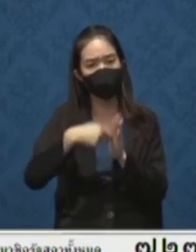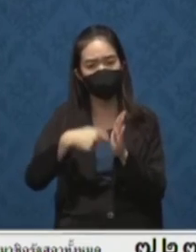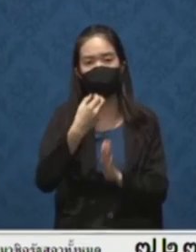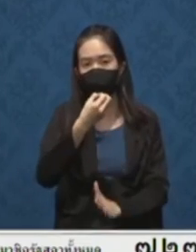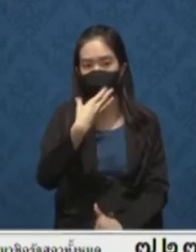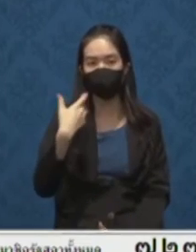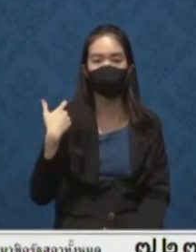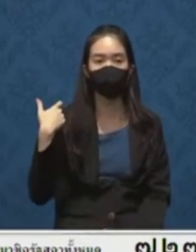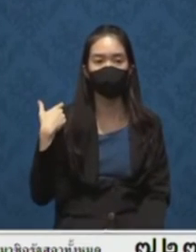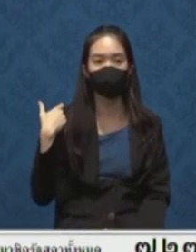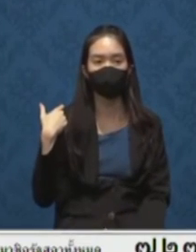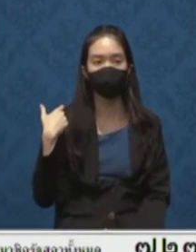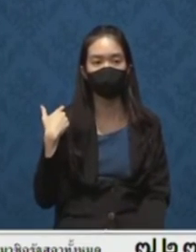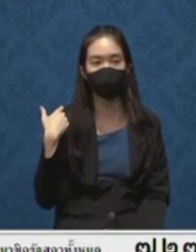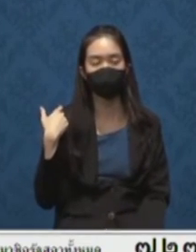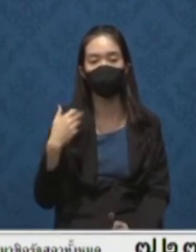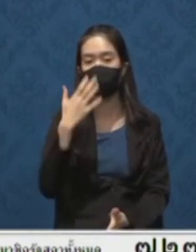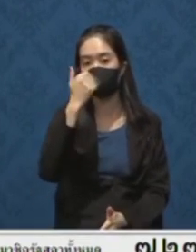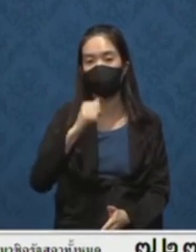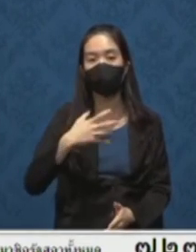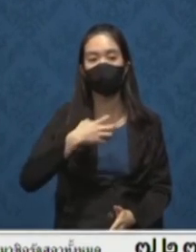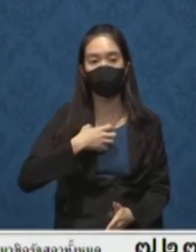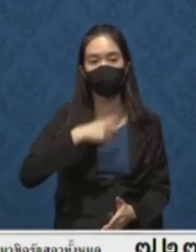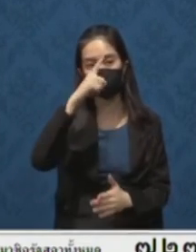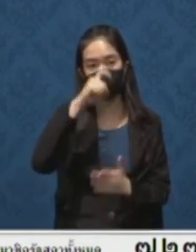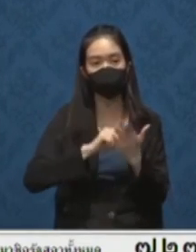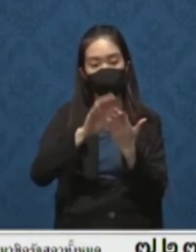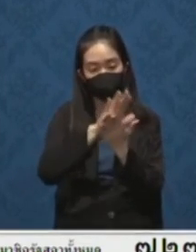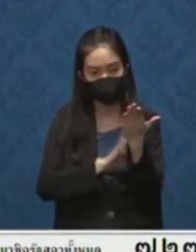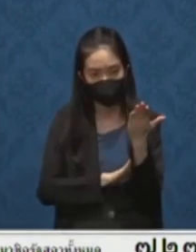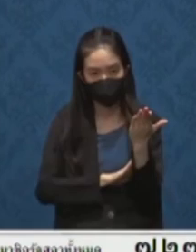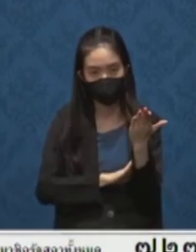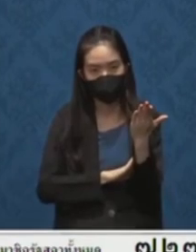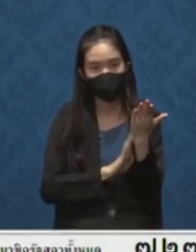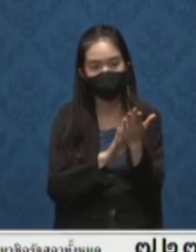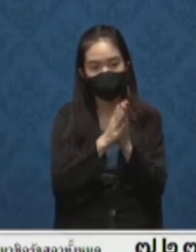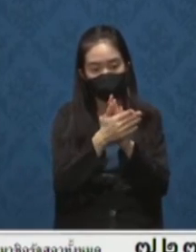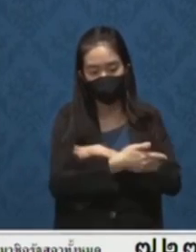ว่าเพื่อให้การปฏิรูปประเทศเกิดความต่อเนื่อง